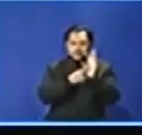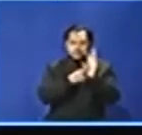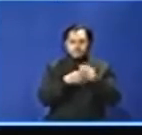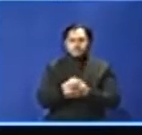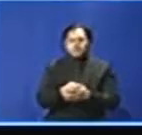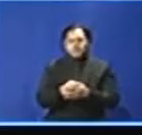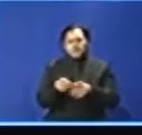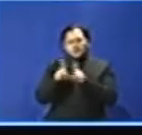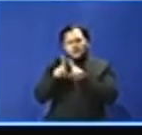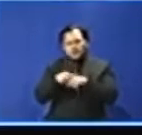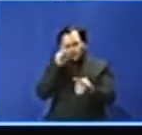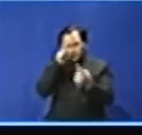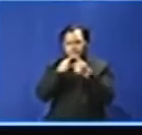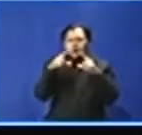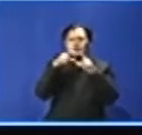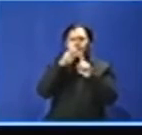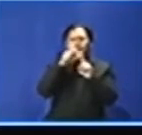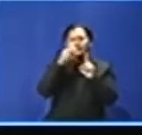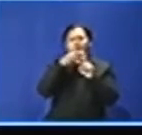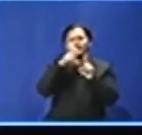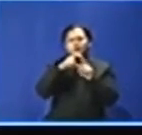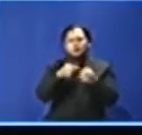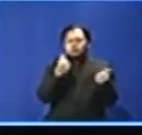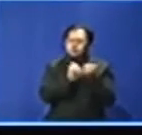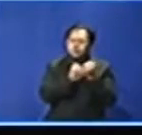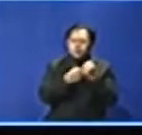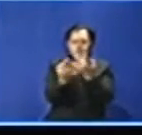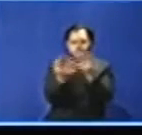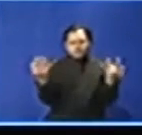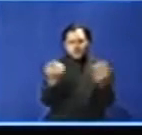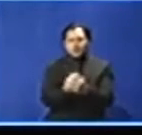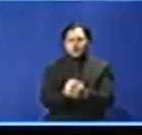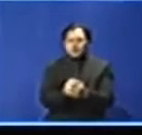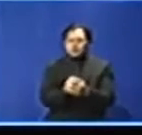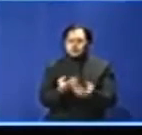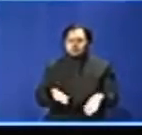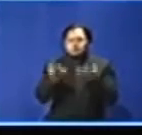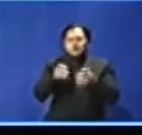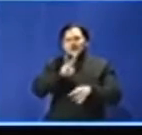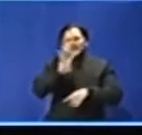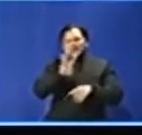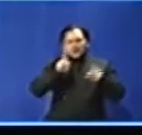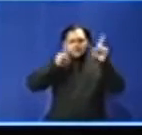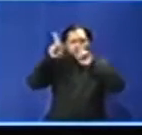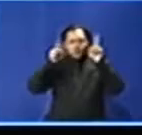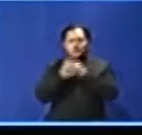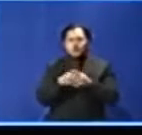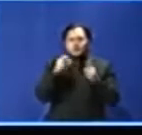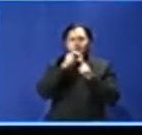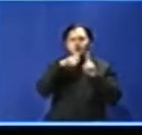pasangan dengan visi APBD prorakyat diusung oleh 3 partai politik PKB